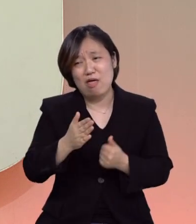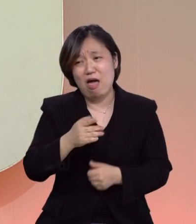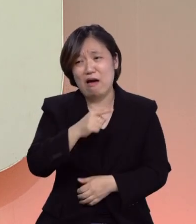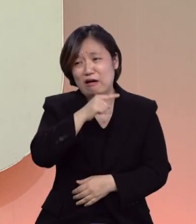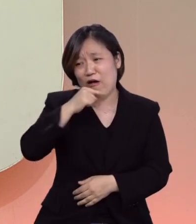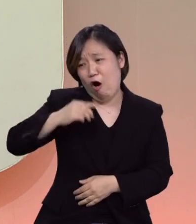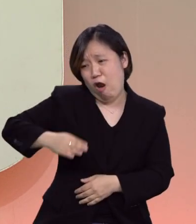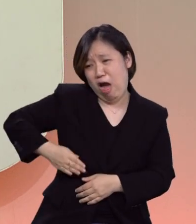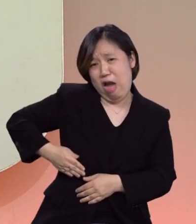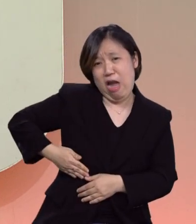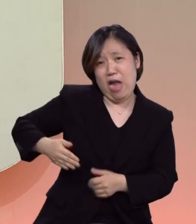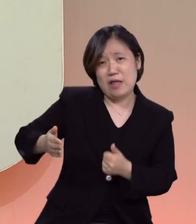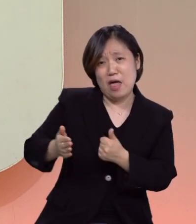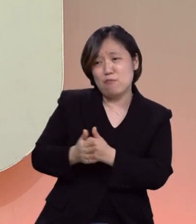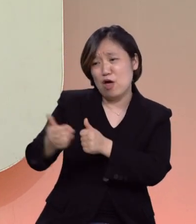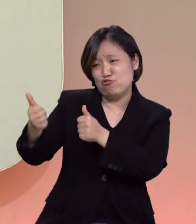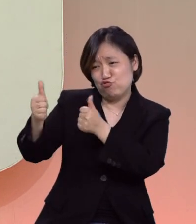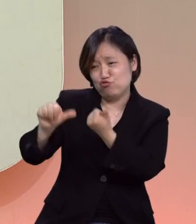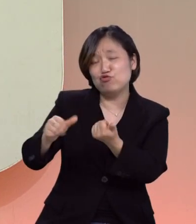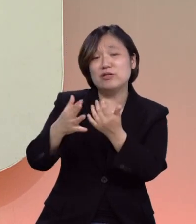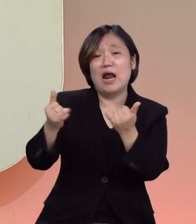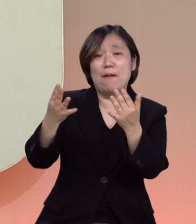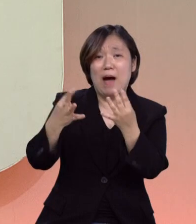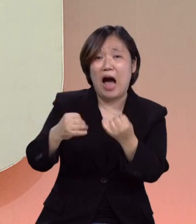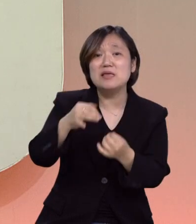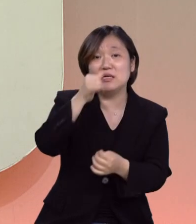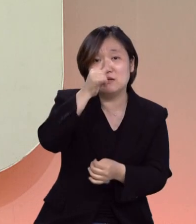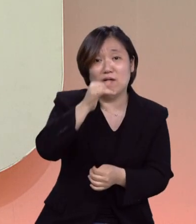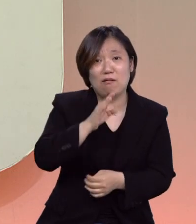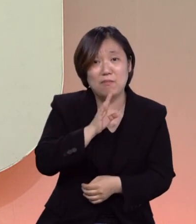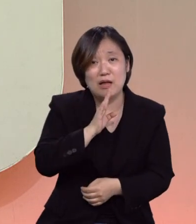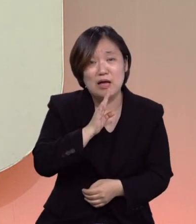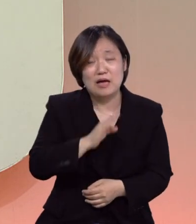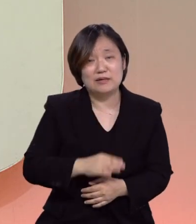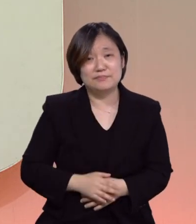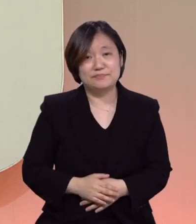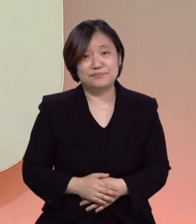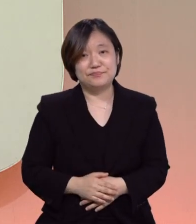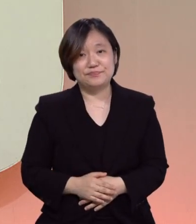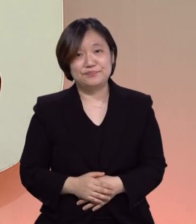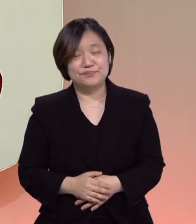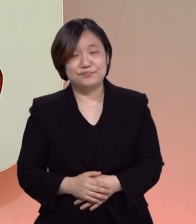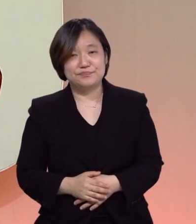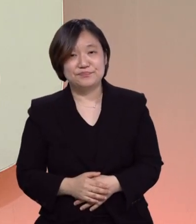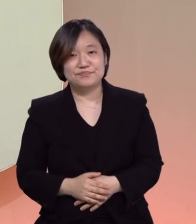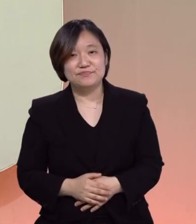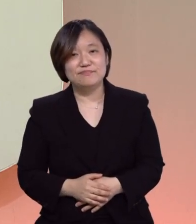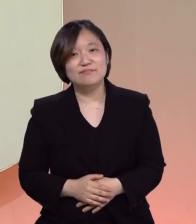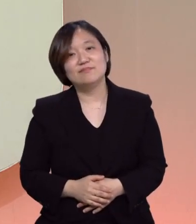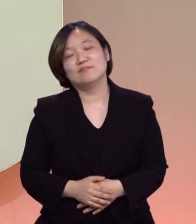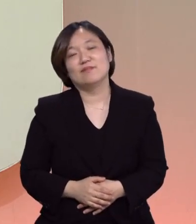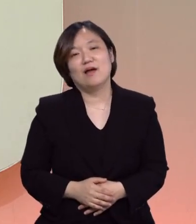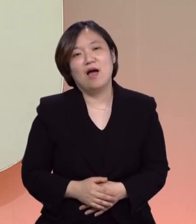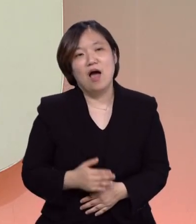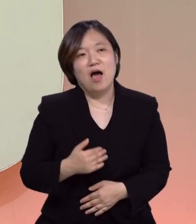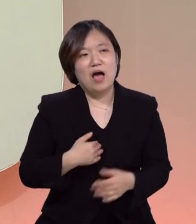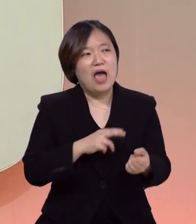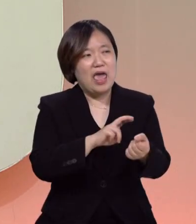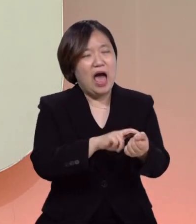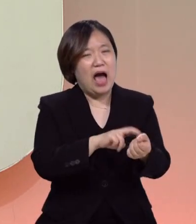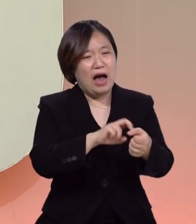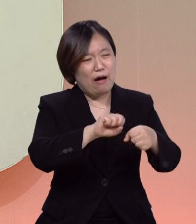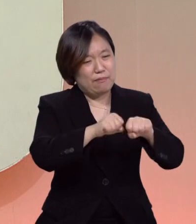세상을 떠나신 분들도 의외로 많지 않습니까 그래 가지고 그냥 보약 한 죄